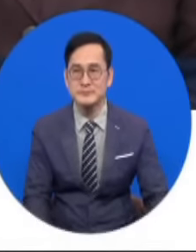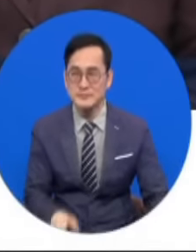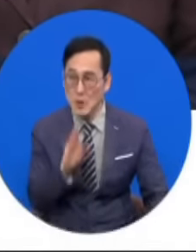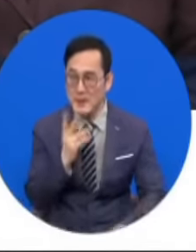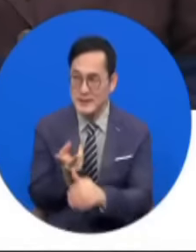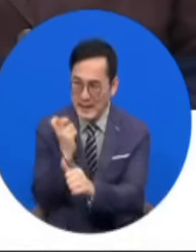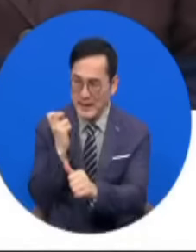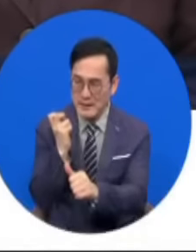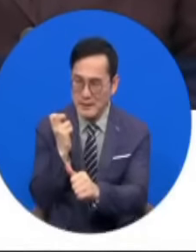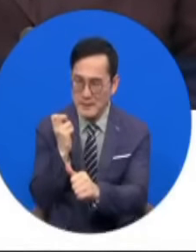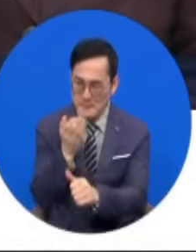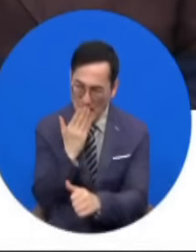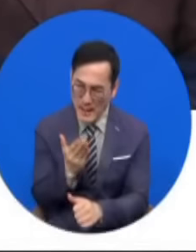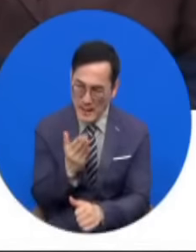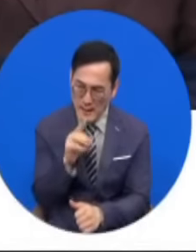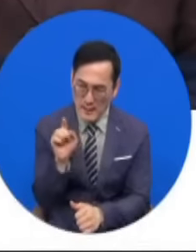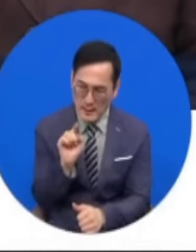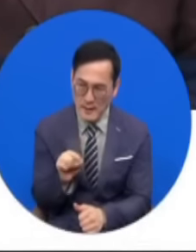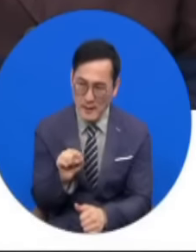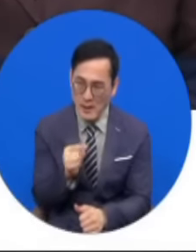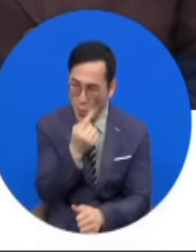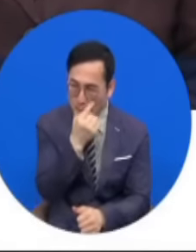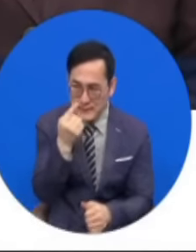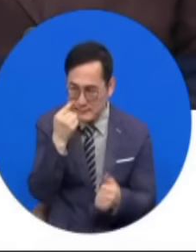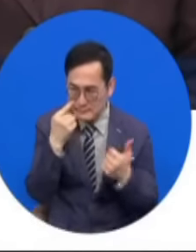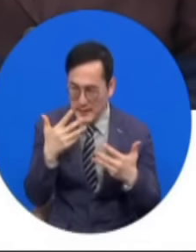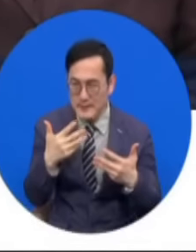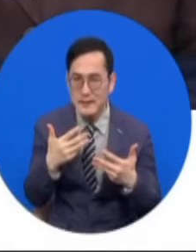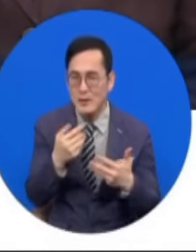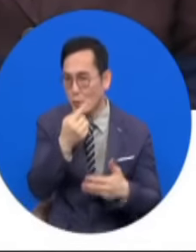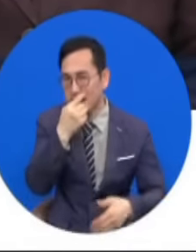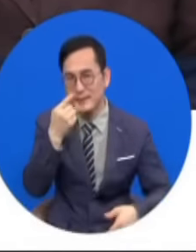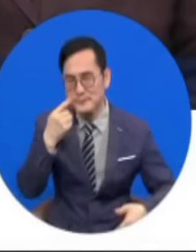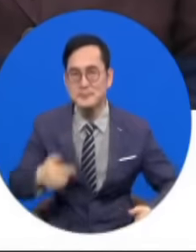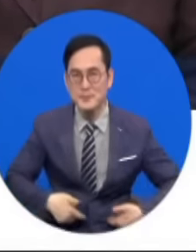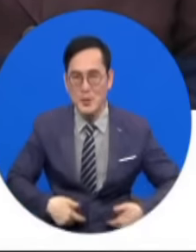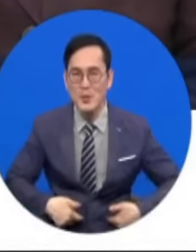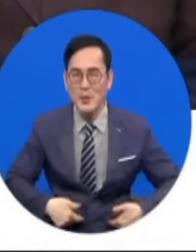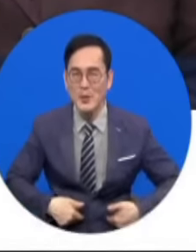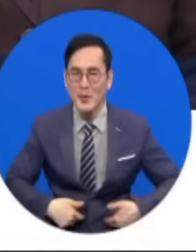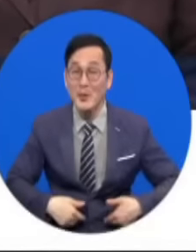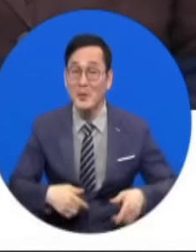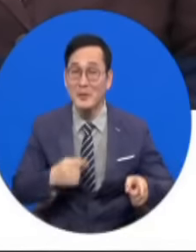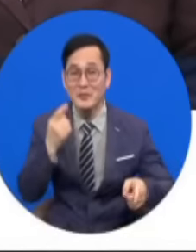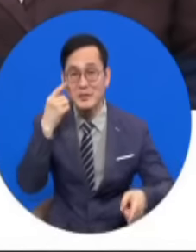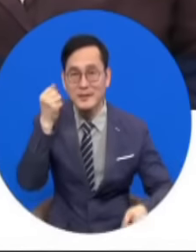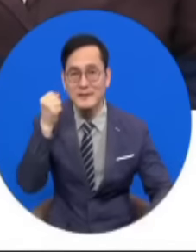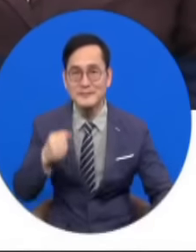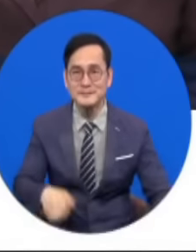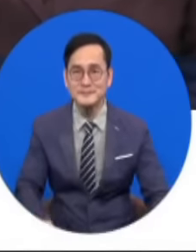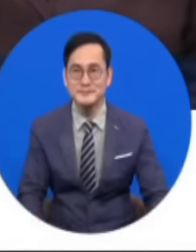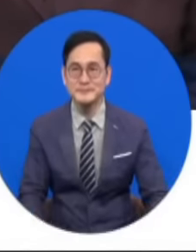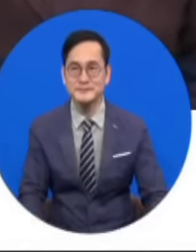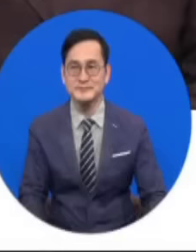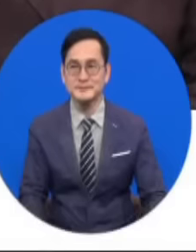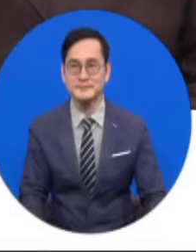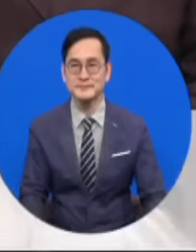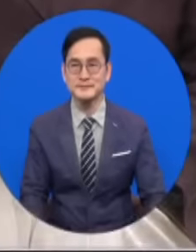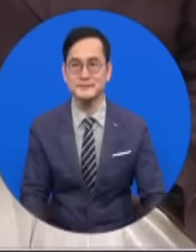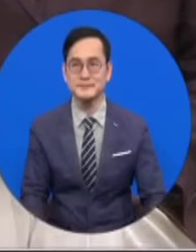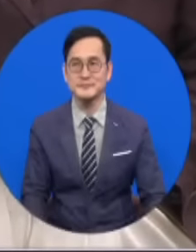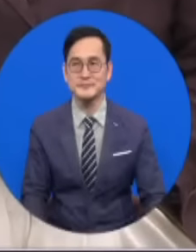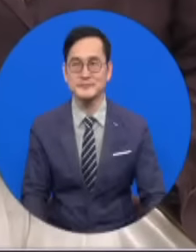있는 것 에 대한 조금 더 어 확실한 뭔가가 있어야 된다는 것 그래서 법사 논의를 해보겠다는 것이고요이를